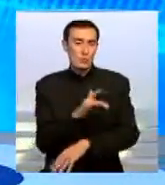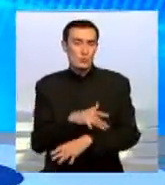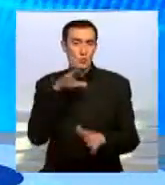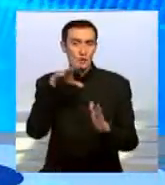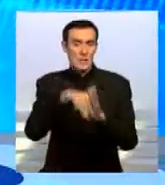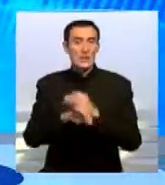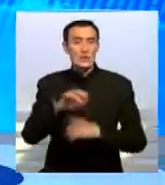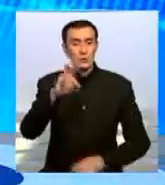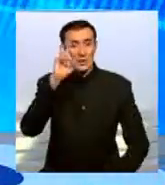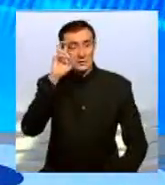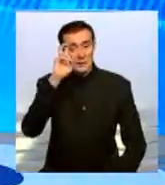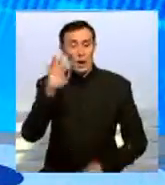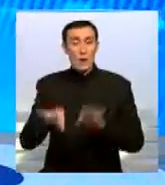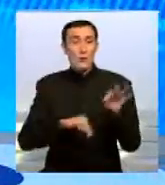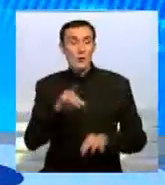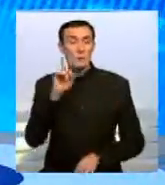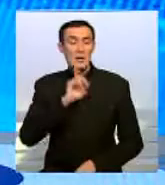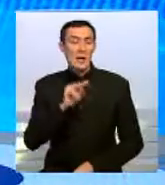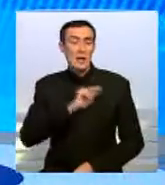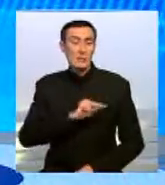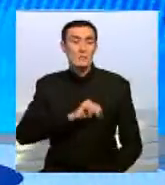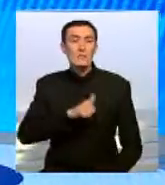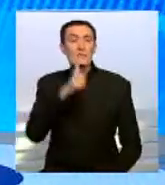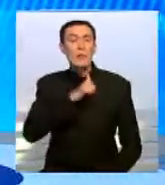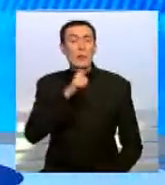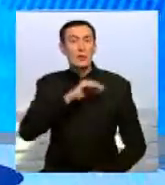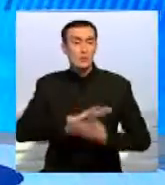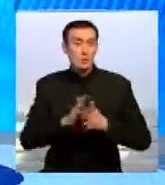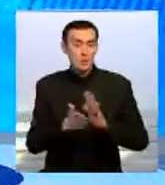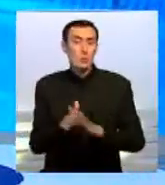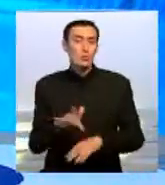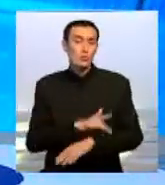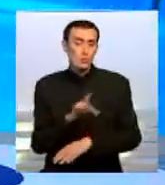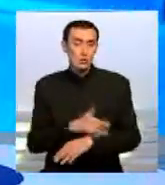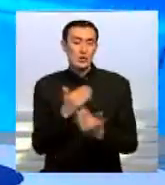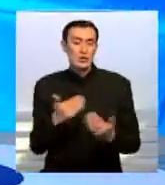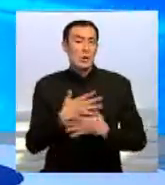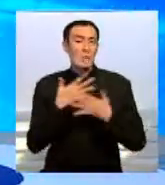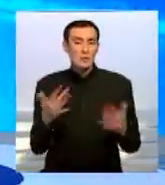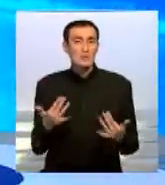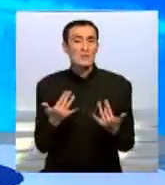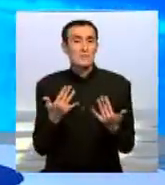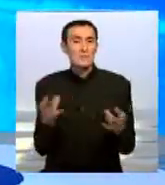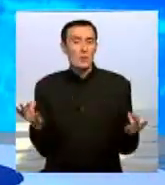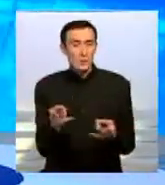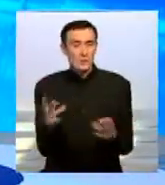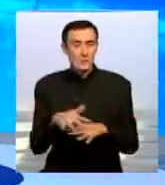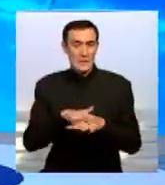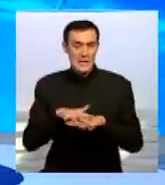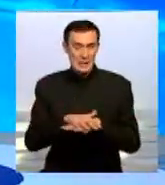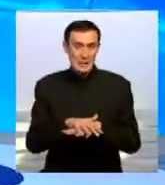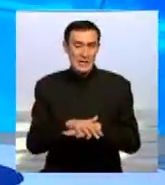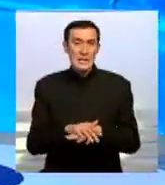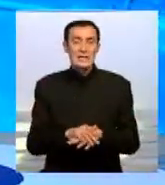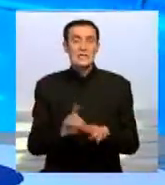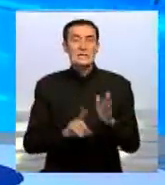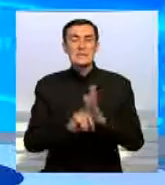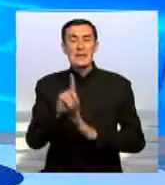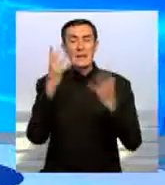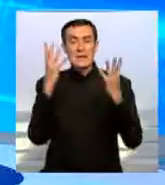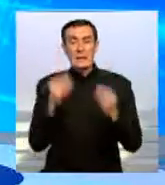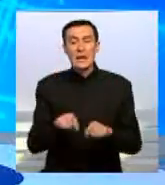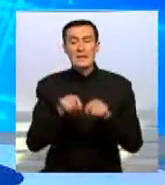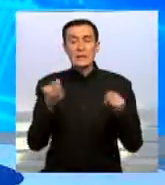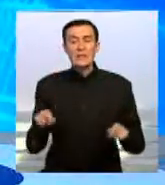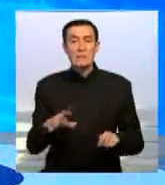числе государственных. Проект пока работает в пилотном режиме, но его услуги уже пользуются большим спросом среди населения. Со дня открытия оказано